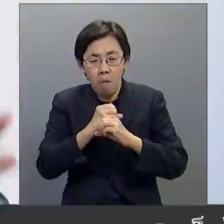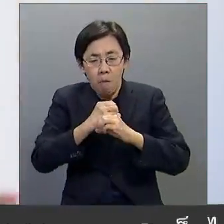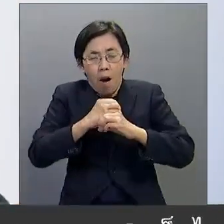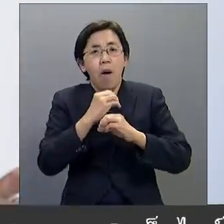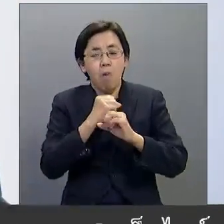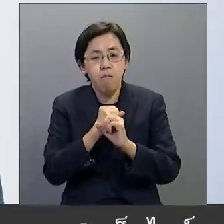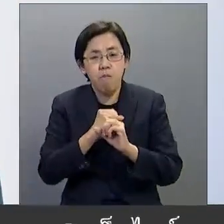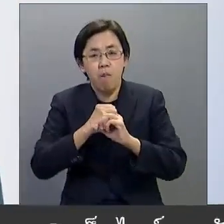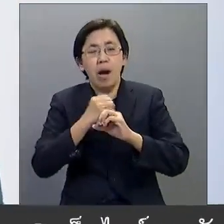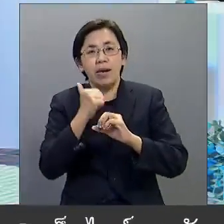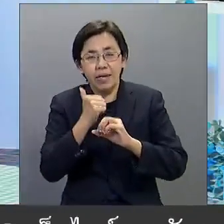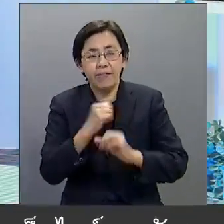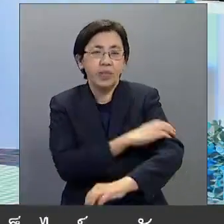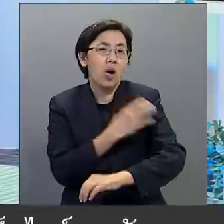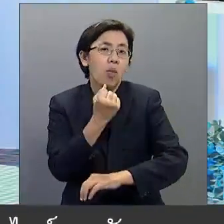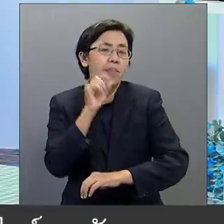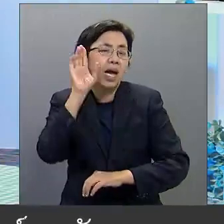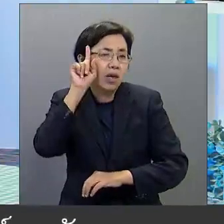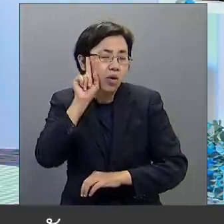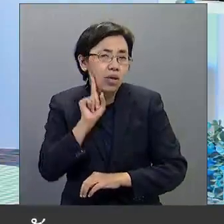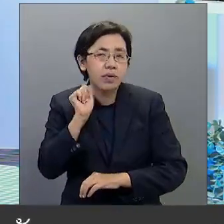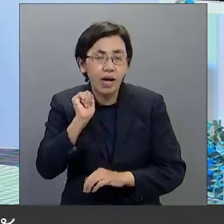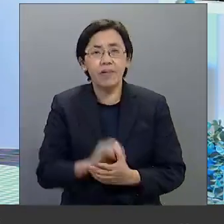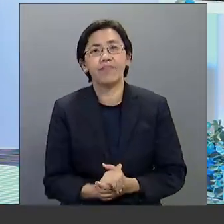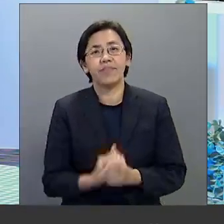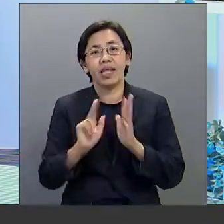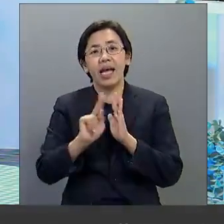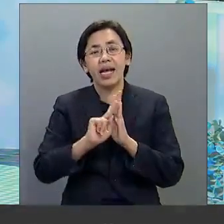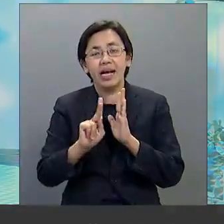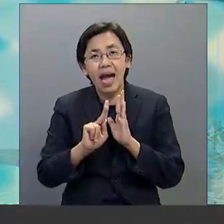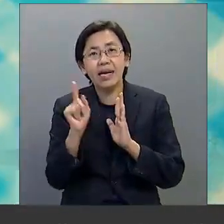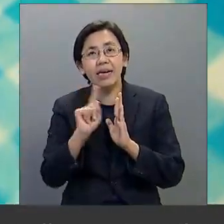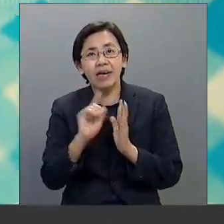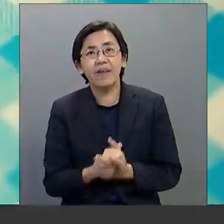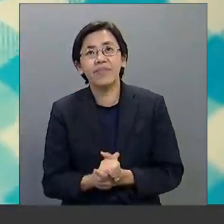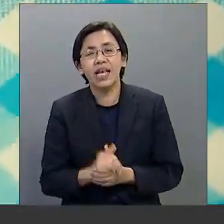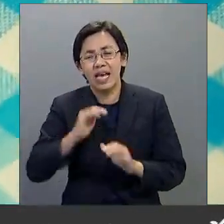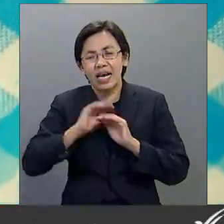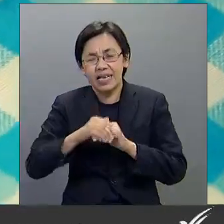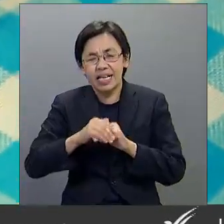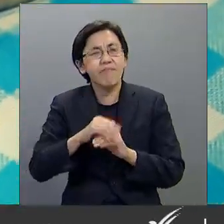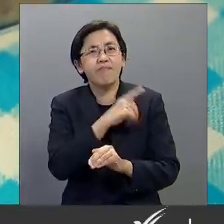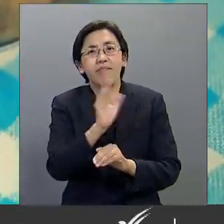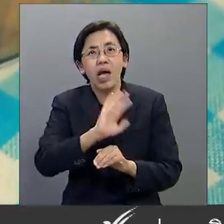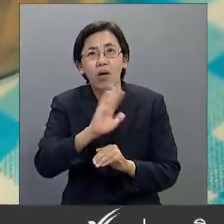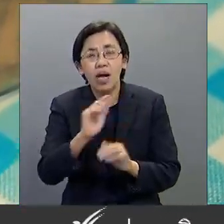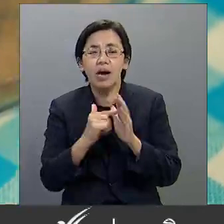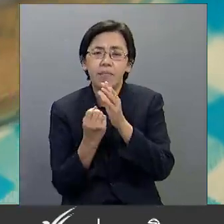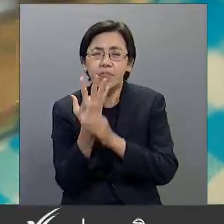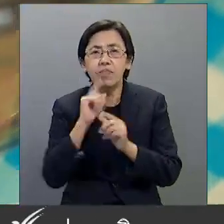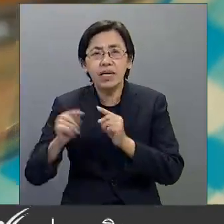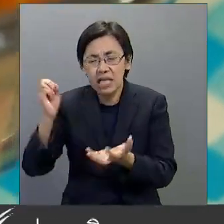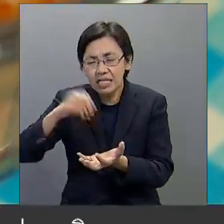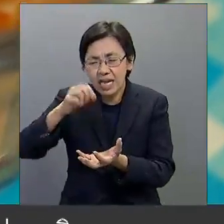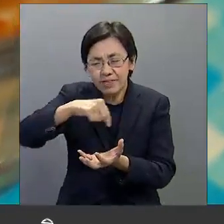นะความดันโลหิตก็จะลดลงอย่างแกงป่าแกงป่าก็เช่นเดียวกันครับแกงป่าเนี่ยจะมีเครื่องเทศสมุนไพรเราจะเห็นเลยสาร